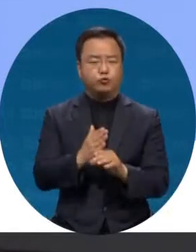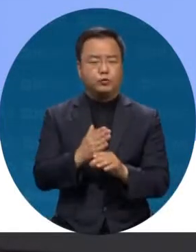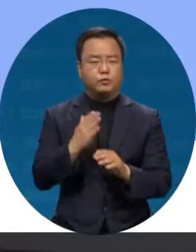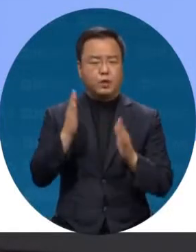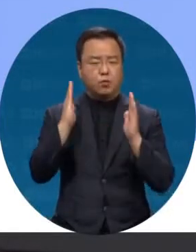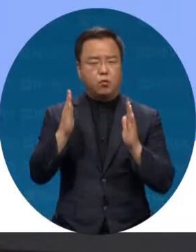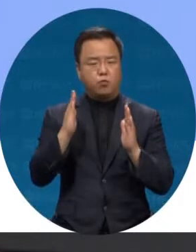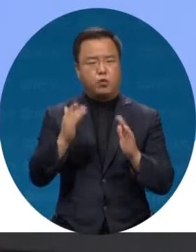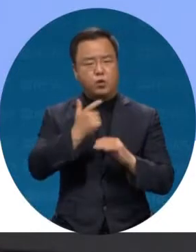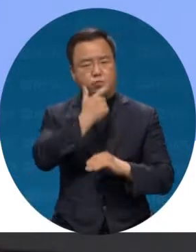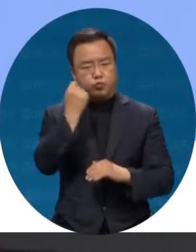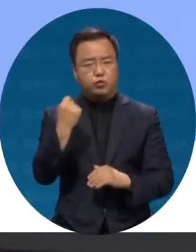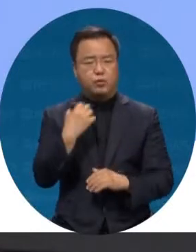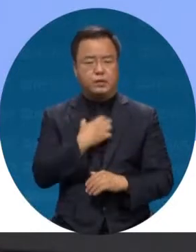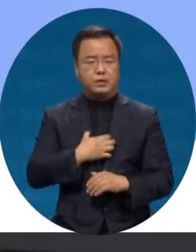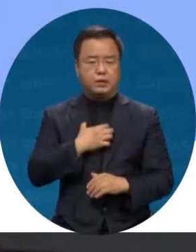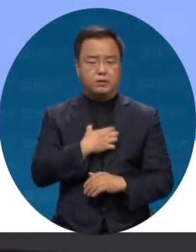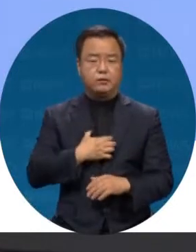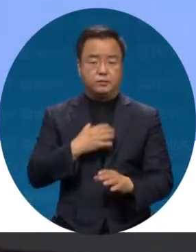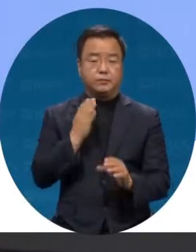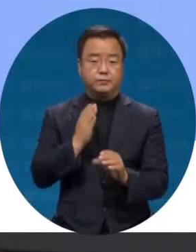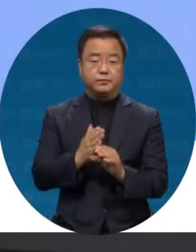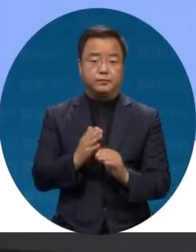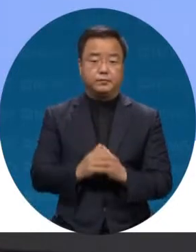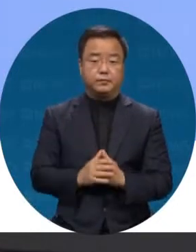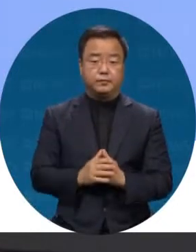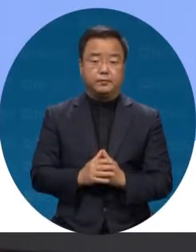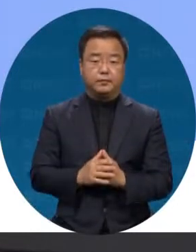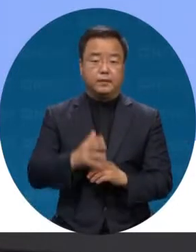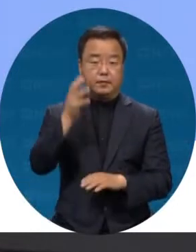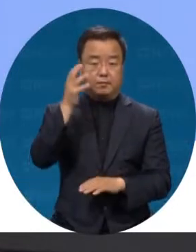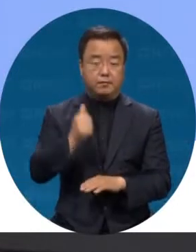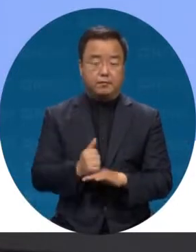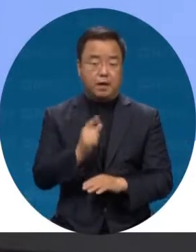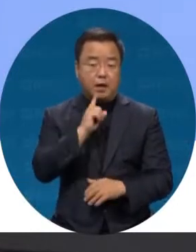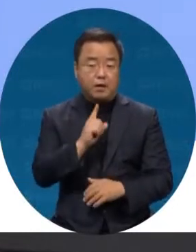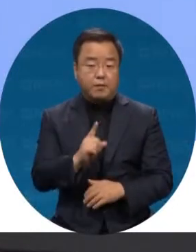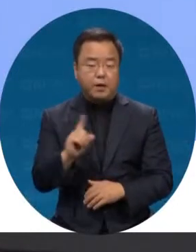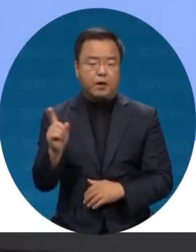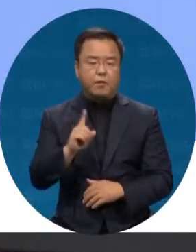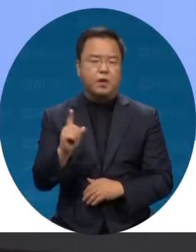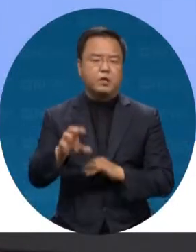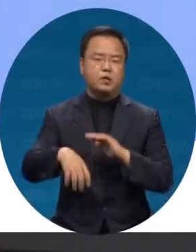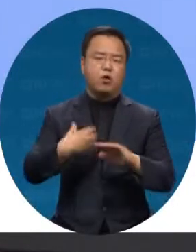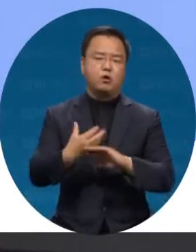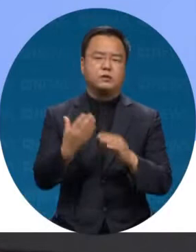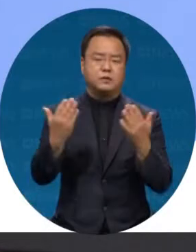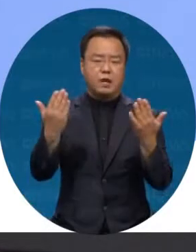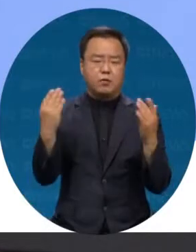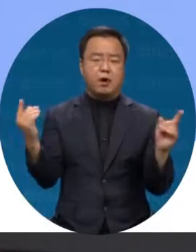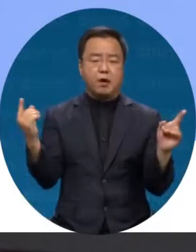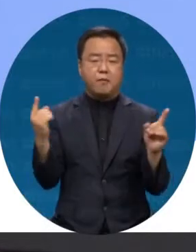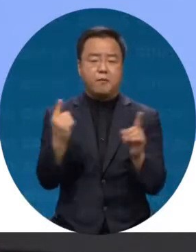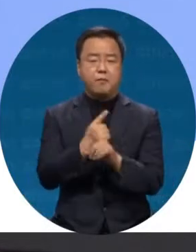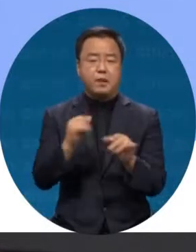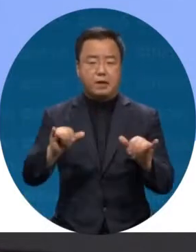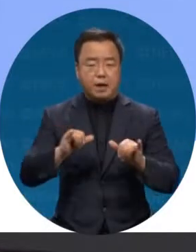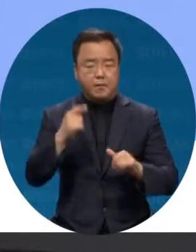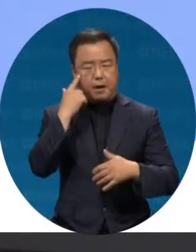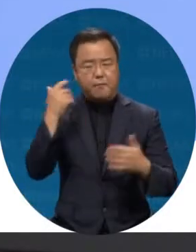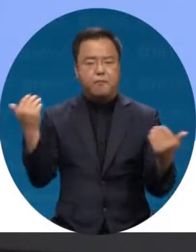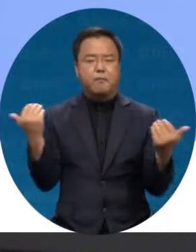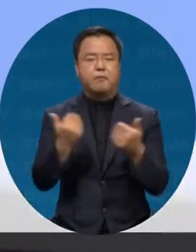우려가 좀 기조에 깔려 있기도 합니다 예 결국 혁신학교로 바뀔까 봐 반대한다는 것으로 요약할 수 있는데